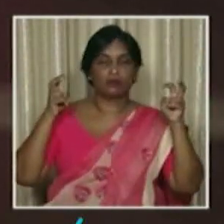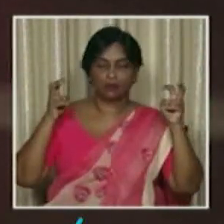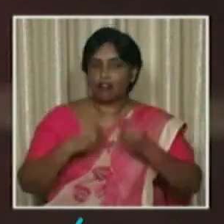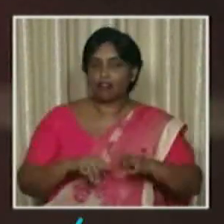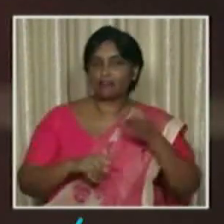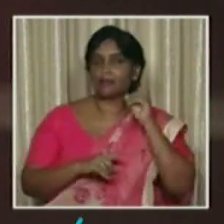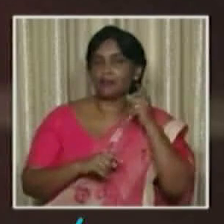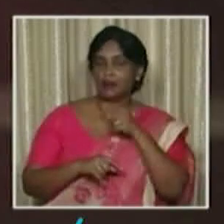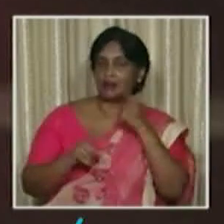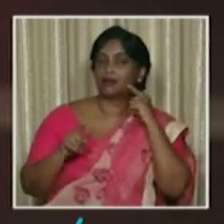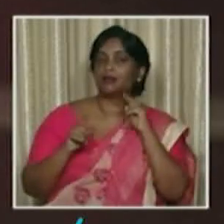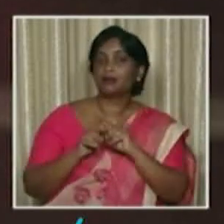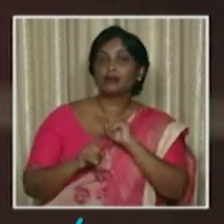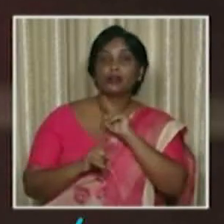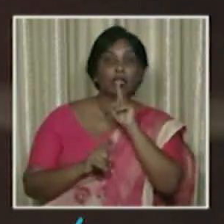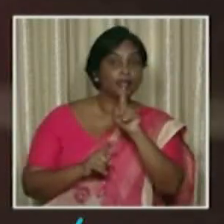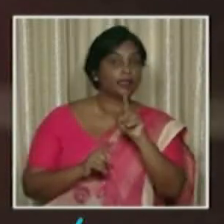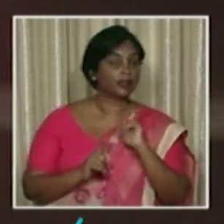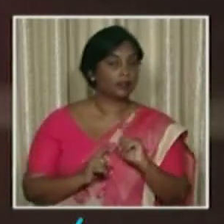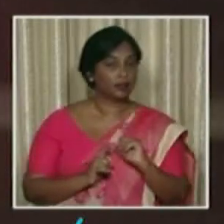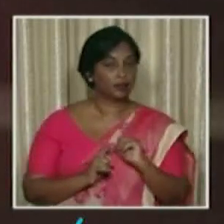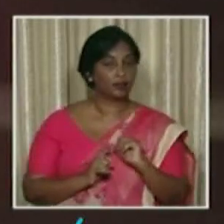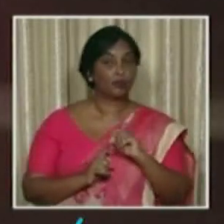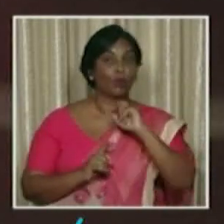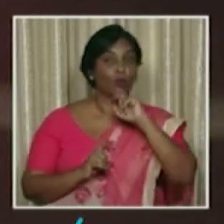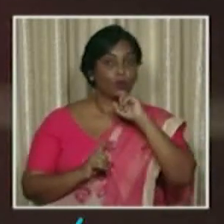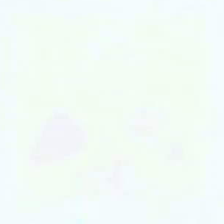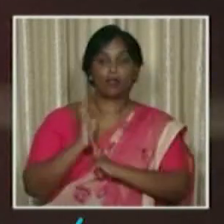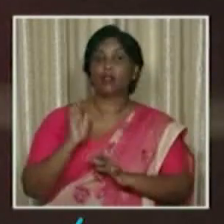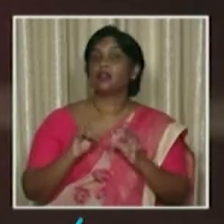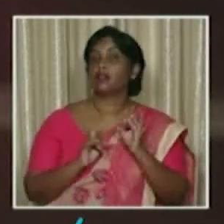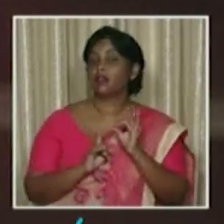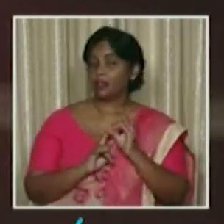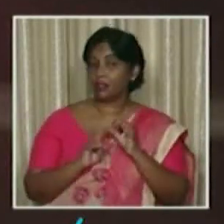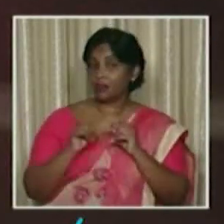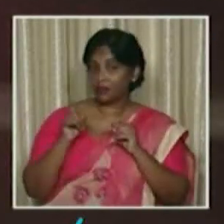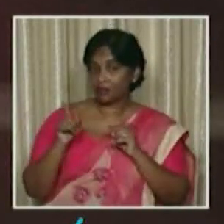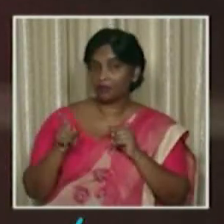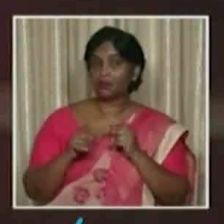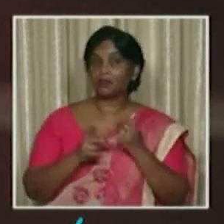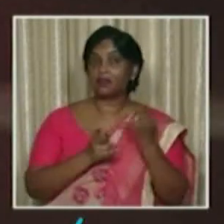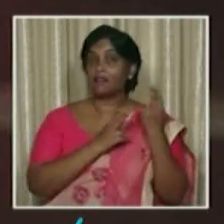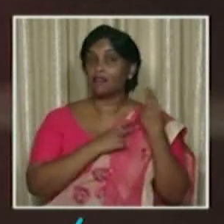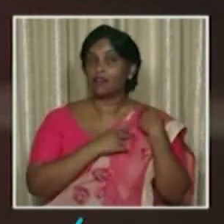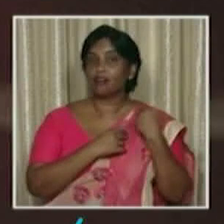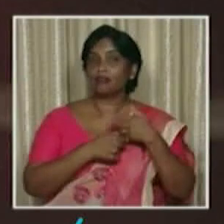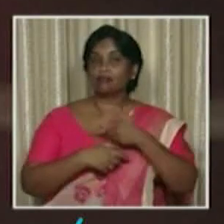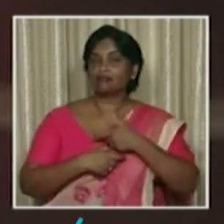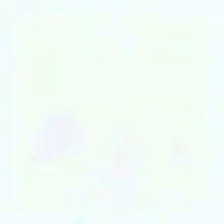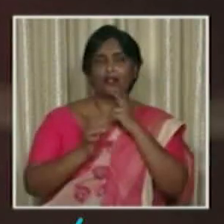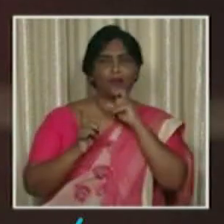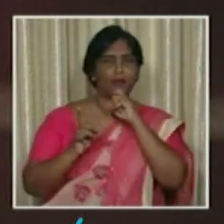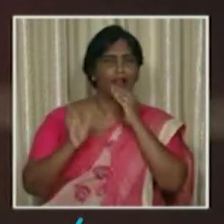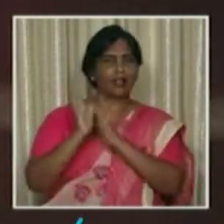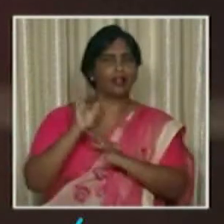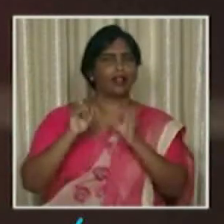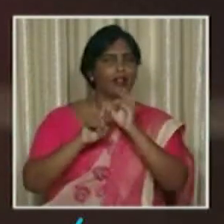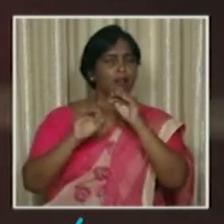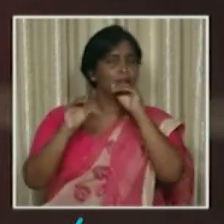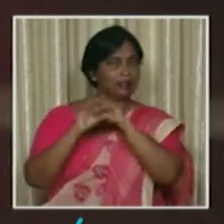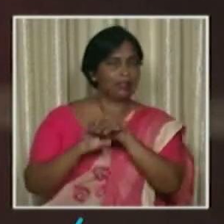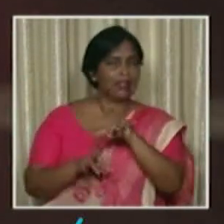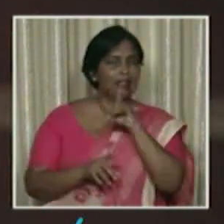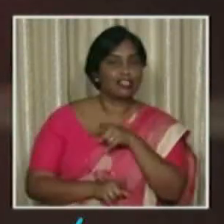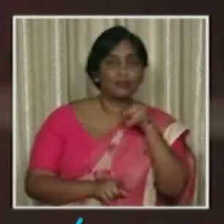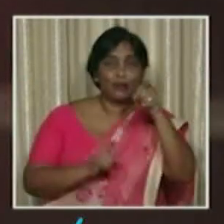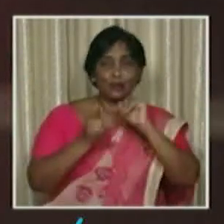කරයි කියලා. හැබැයි කියලා තියෙන්නේ මොකද්ද? අධිකරණ ඇමතිවරයාට මේ තනතුර දරන්න ලැජ්ජාසහගත විය යුතුයි කියන සුමන්දිර